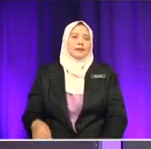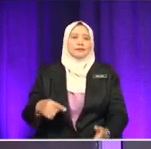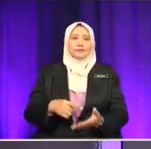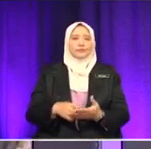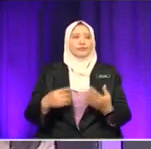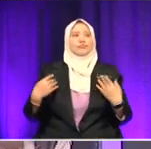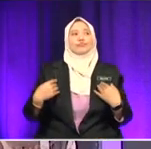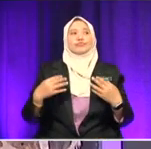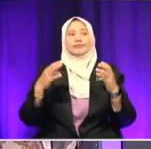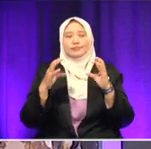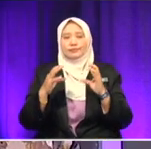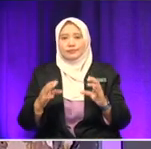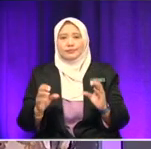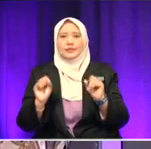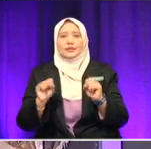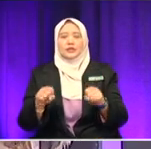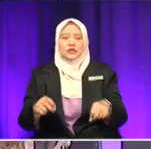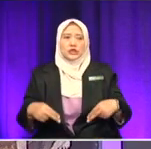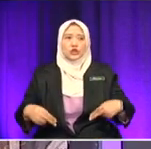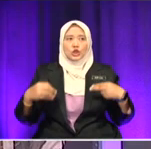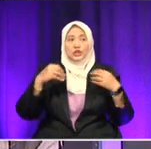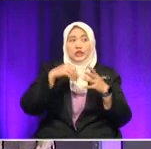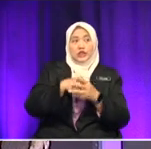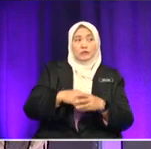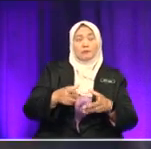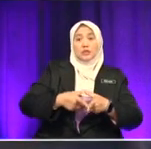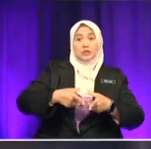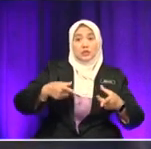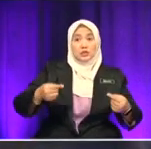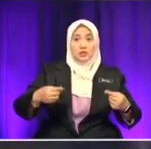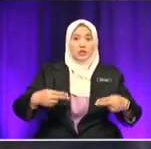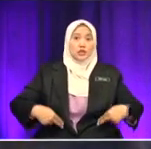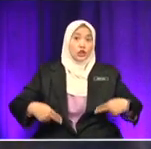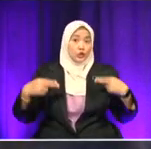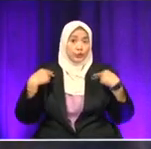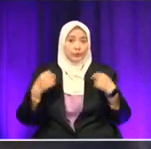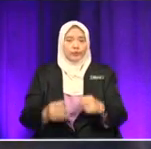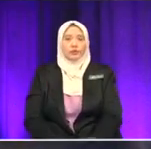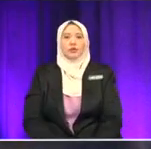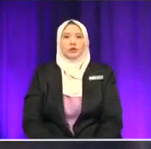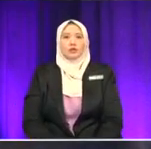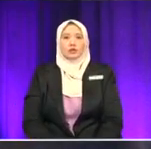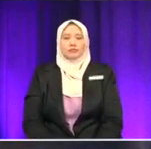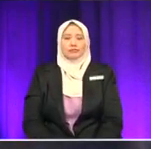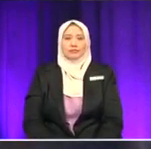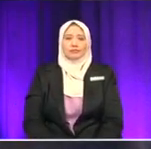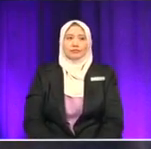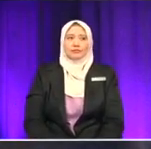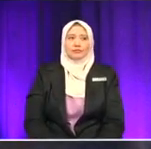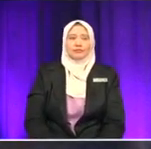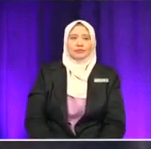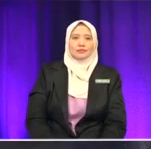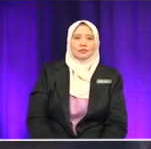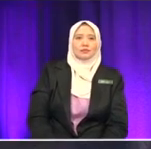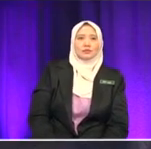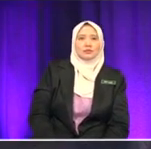ciri boleh membiak di dalam sel hidup. Sangat bahaya, cikgu, kan virus ni sebenarnya. That's why kita kena ambil vaksin. Ya. Yeah. Okey, okay,